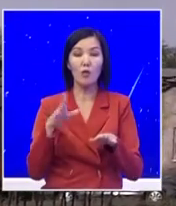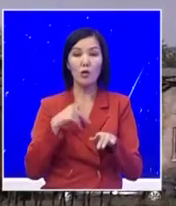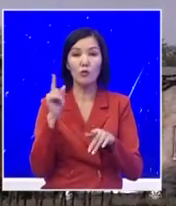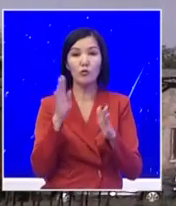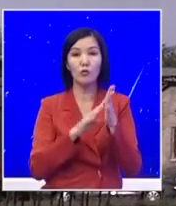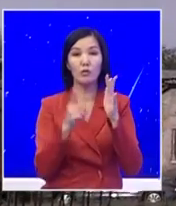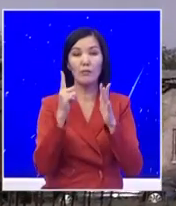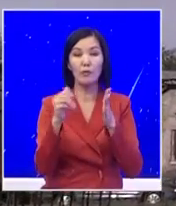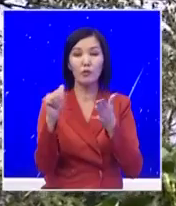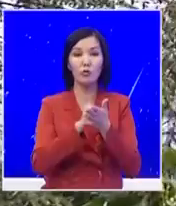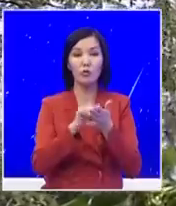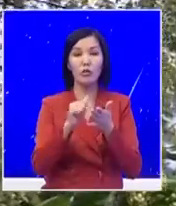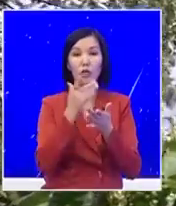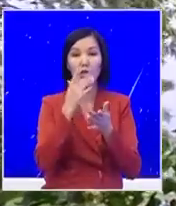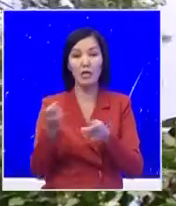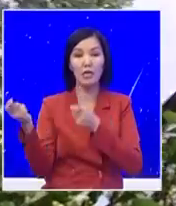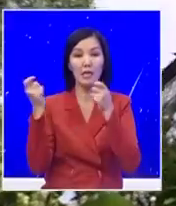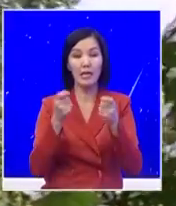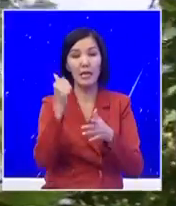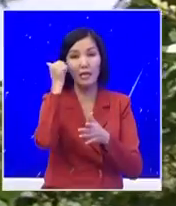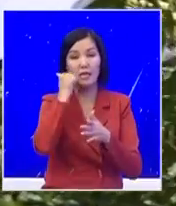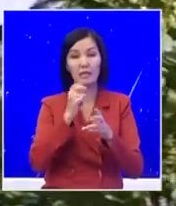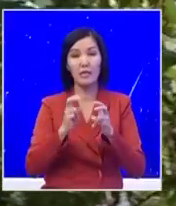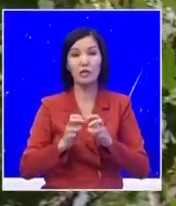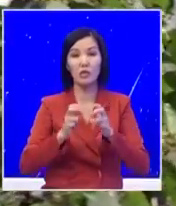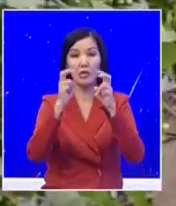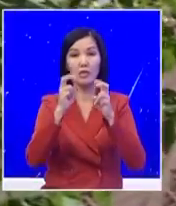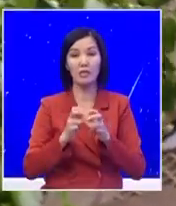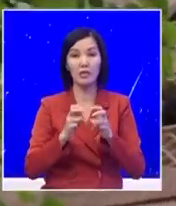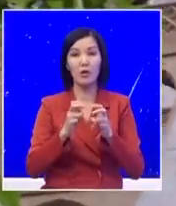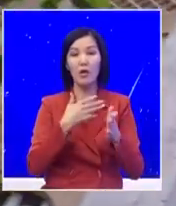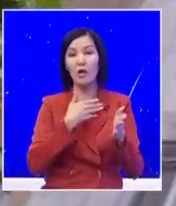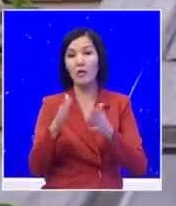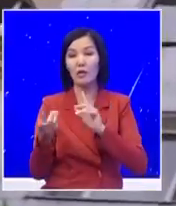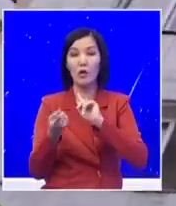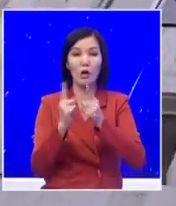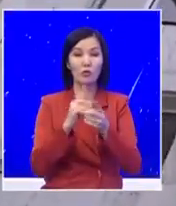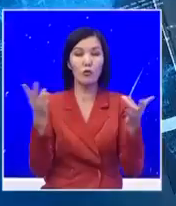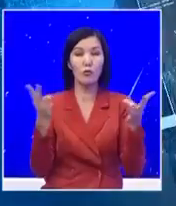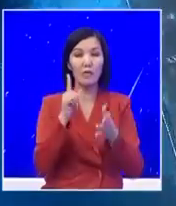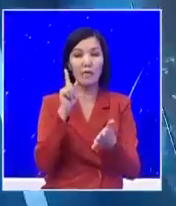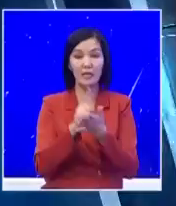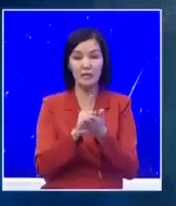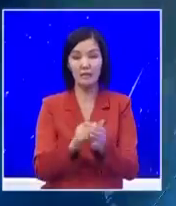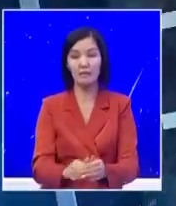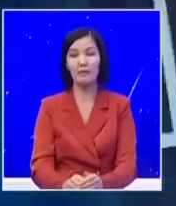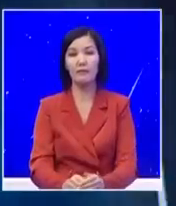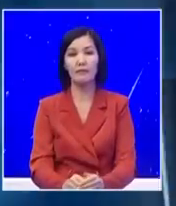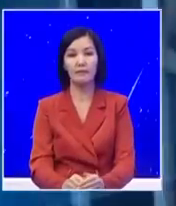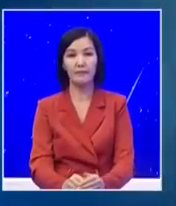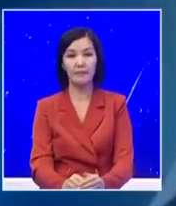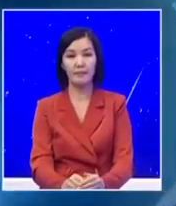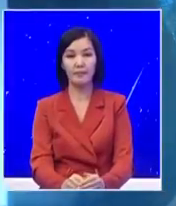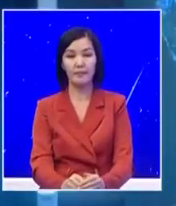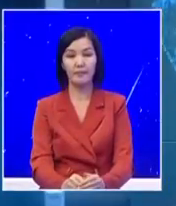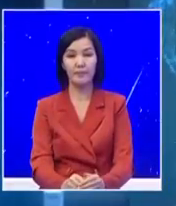191-ші құжат бойынша шетелден әкелінген ескі жеделсатылар біртіндеп отандық өнімге ауыстырылуы тиіс. Меруерт Қыдырбайқызы, Амина